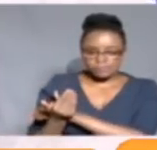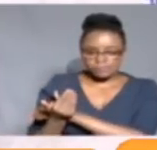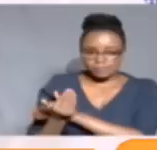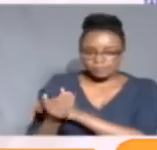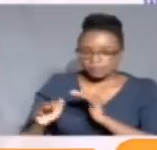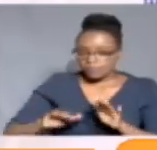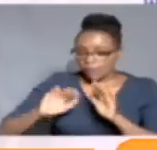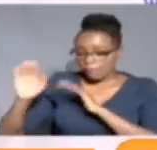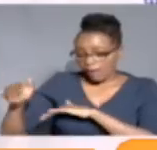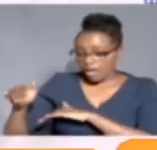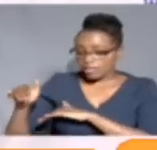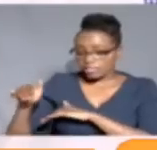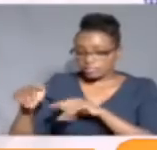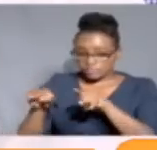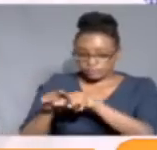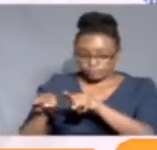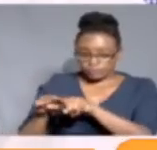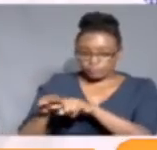karudi tena huko.